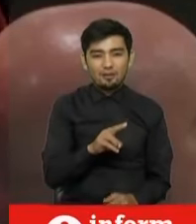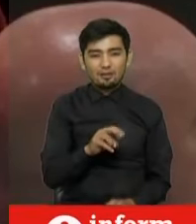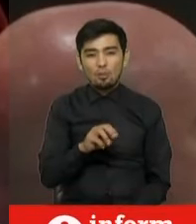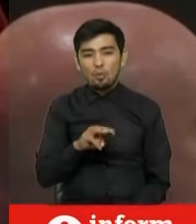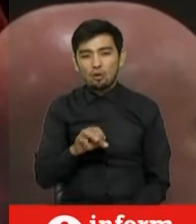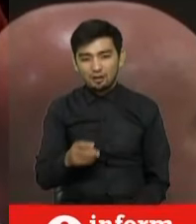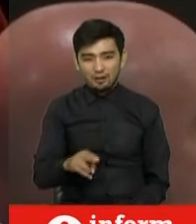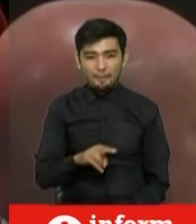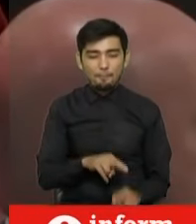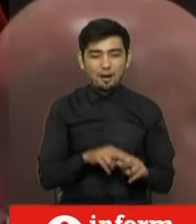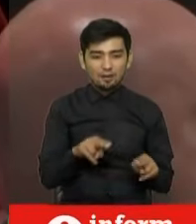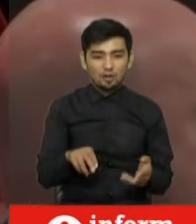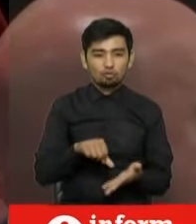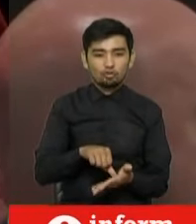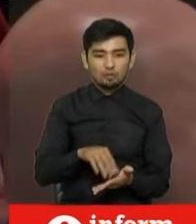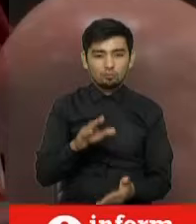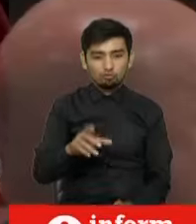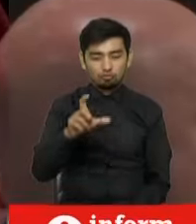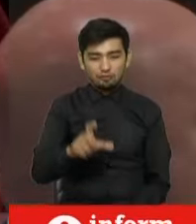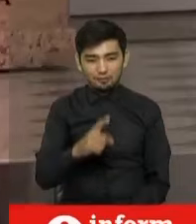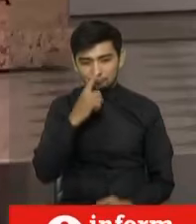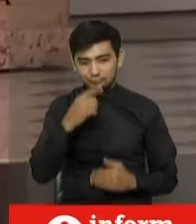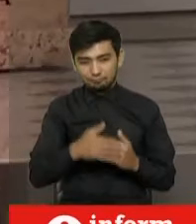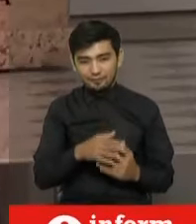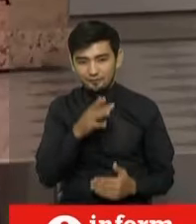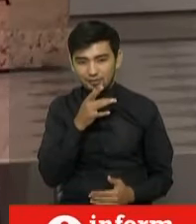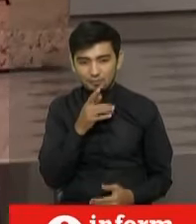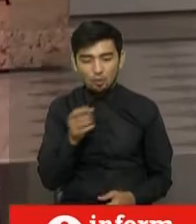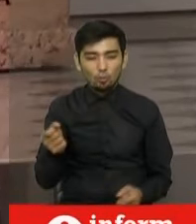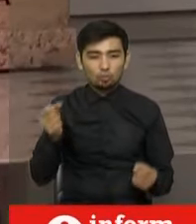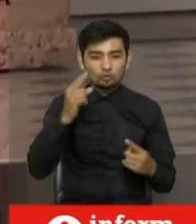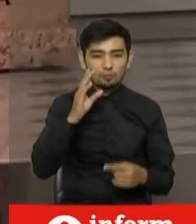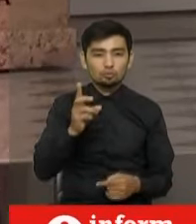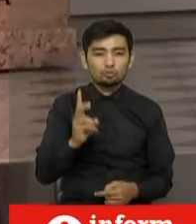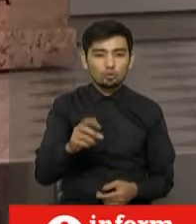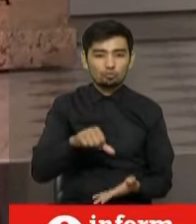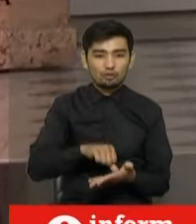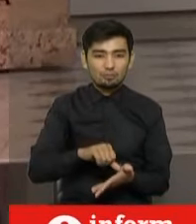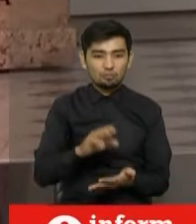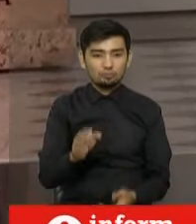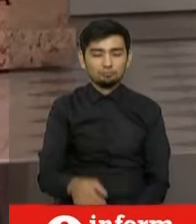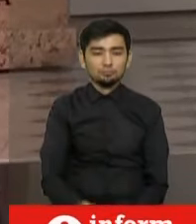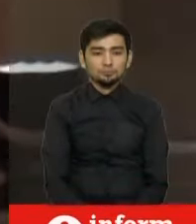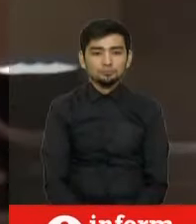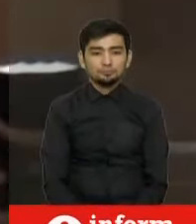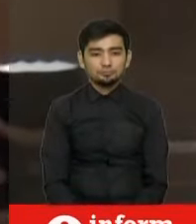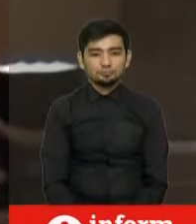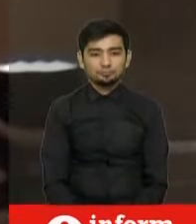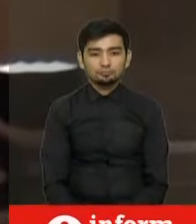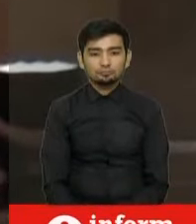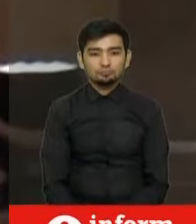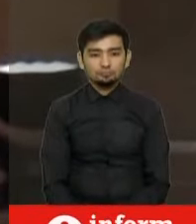атынан сайлауға түсетін кандидат алдағы съезде белгілі болмақ. Диана Тұрлыбек, Информбюро, Алматы.